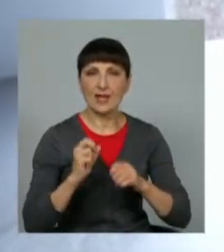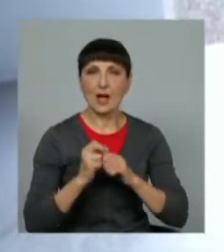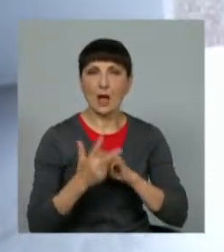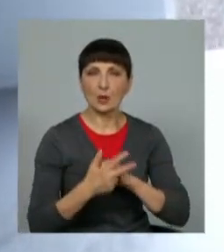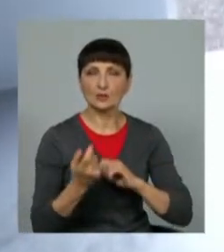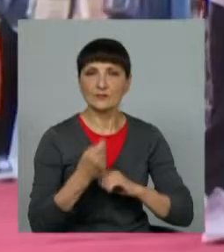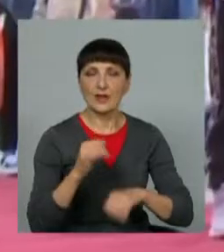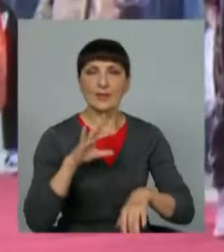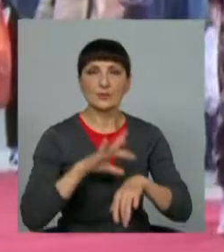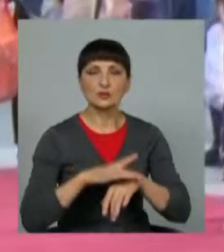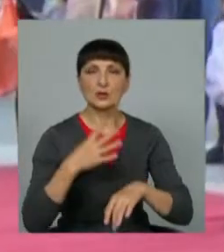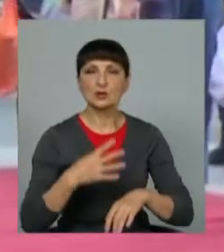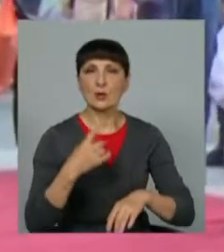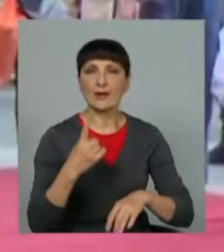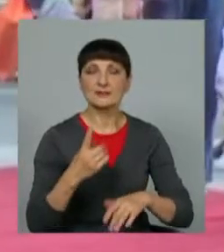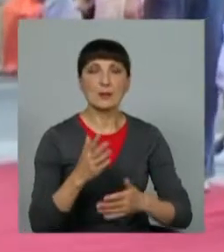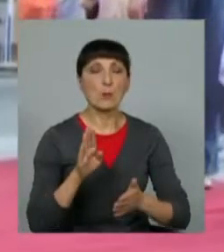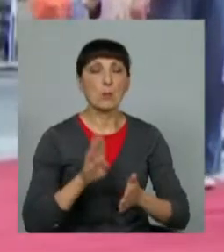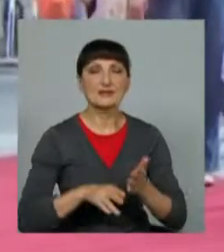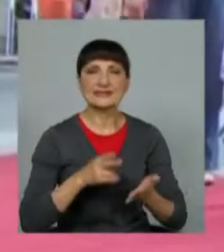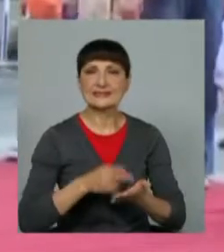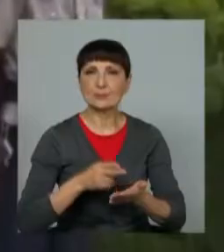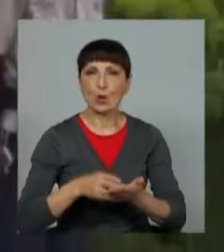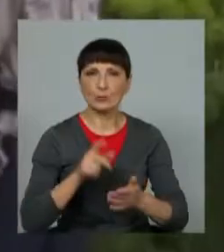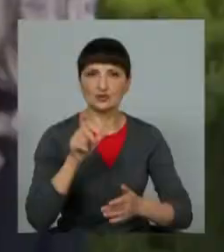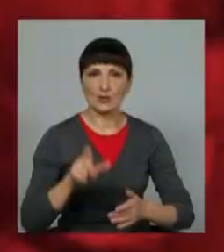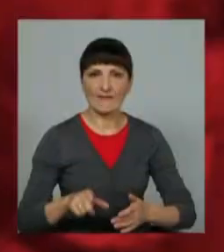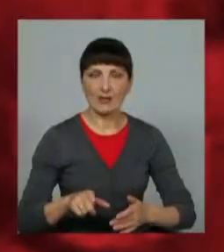и обнаружен 41 бессимптомный носитель.